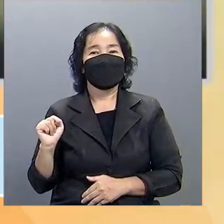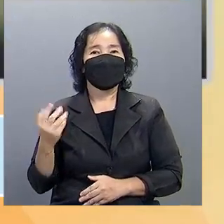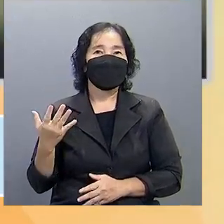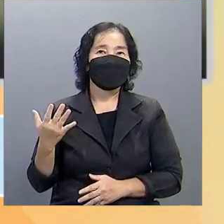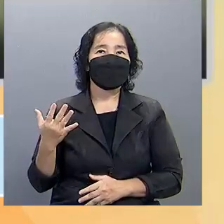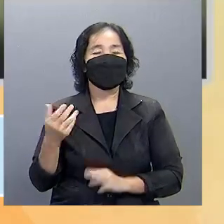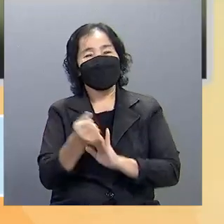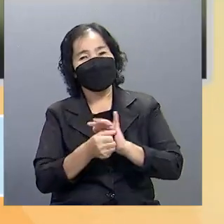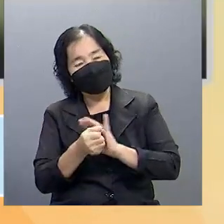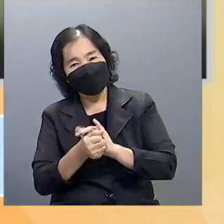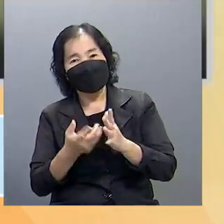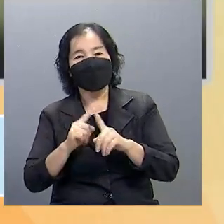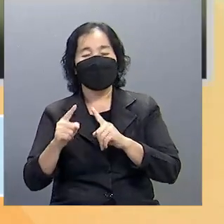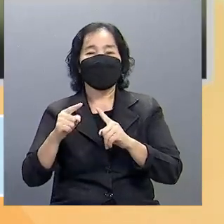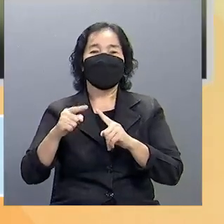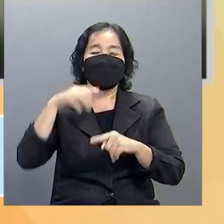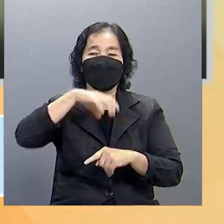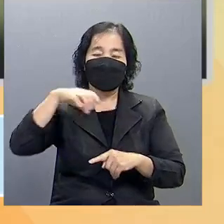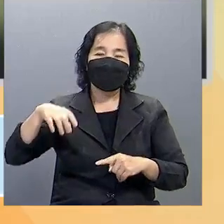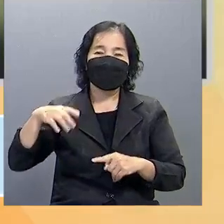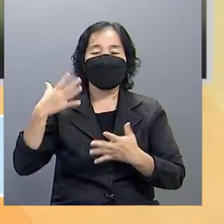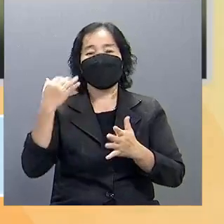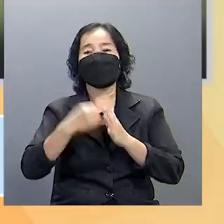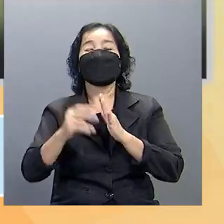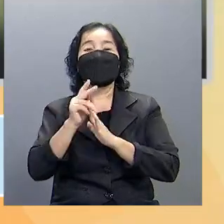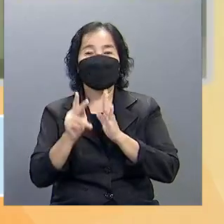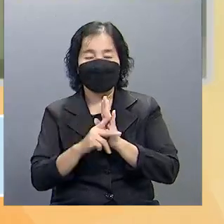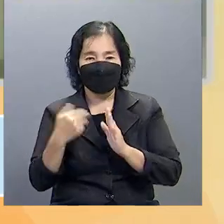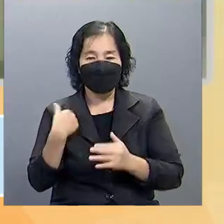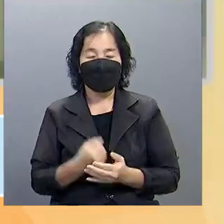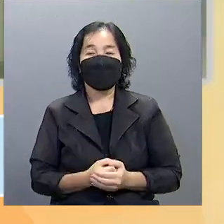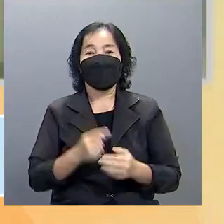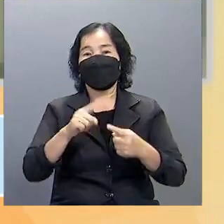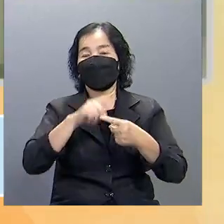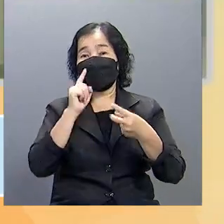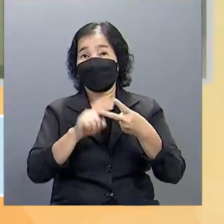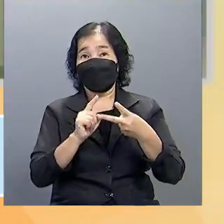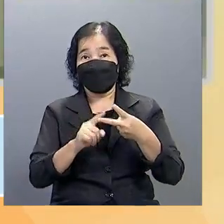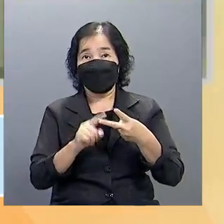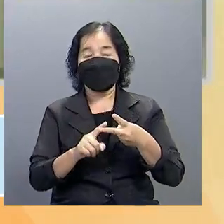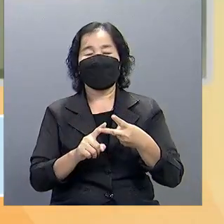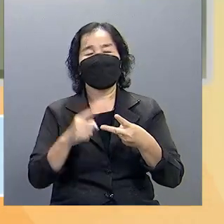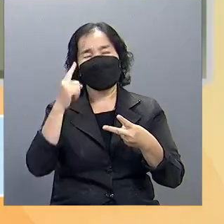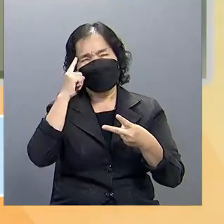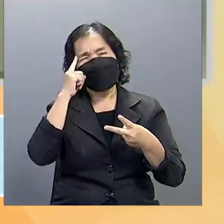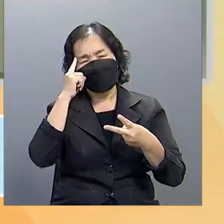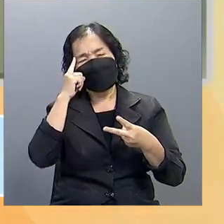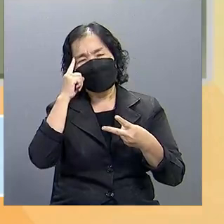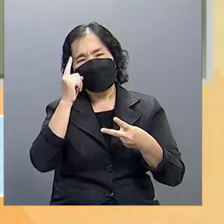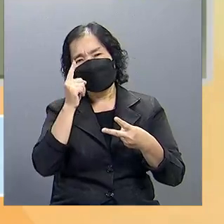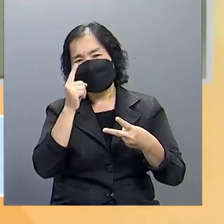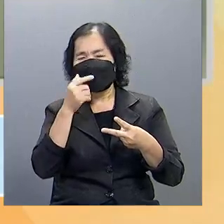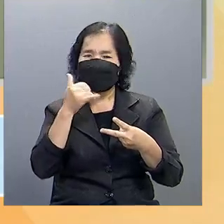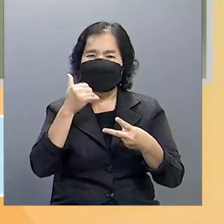ที่มันมีวิธีที่เศษกฎหมายอ่าประเด็นที่สองอันนี้มีความใช่พ่อเป็นไปได้เป็นไปได้เหมือนกันที่เนื่องจากยาเนี่ย